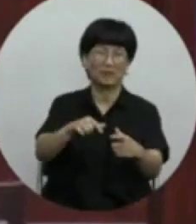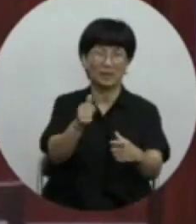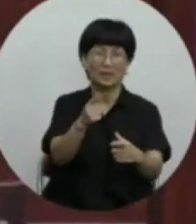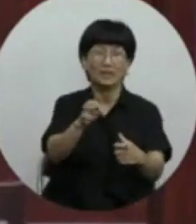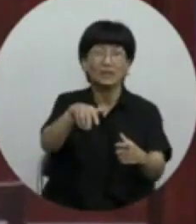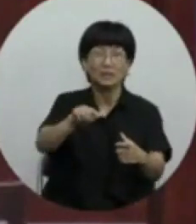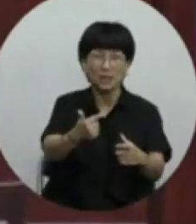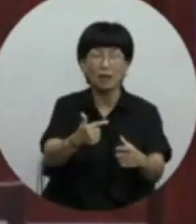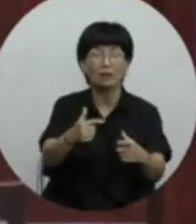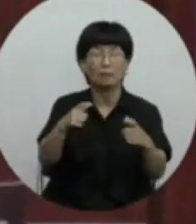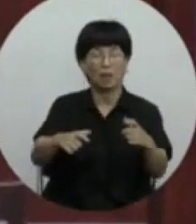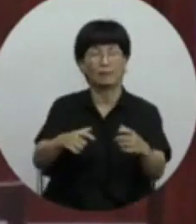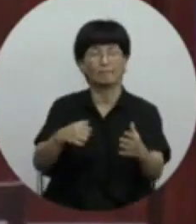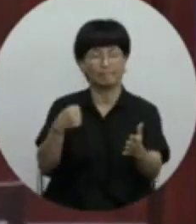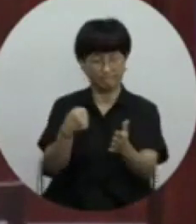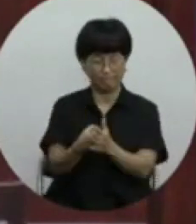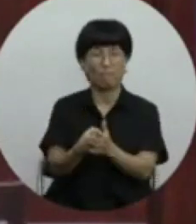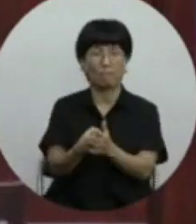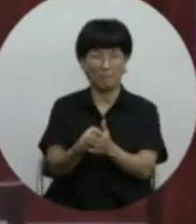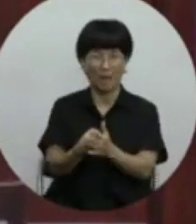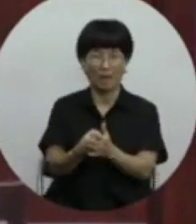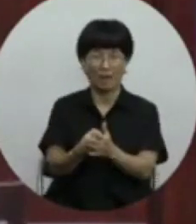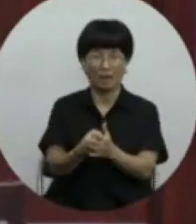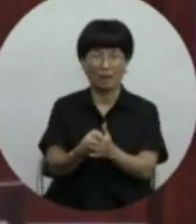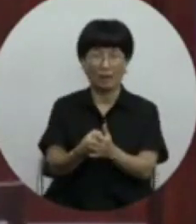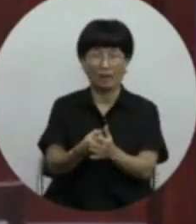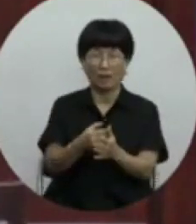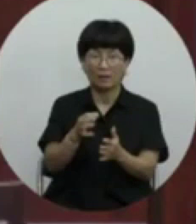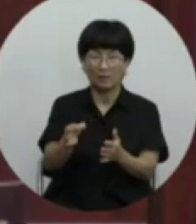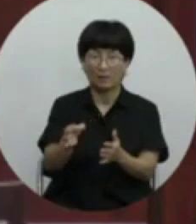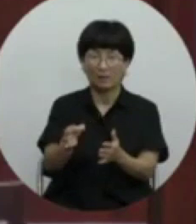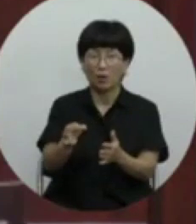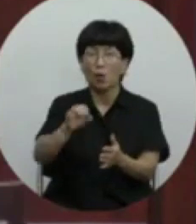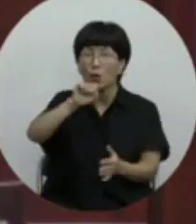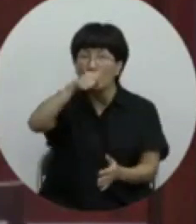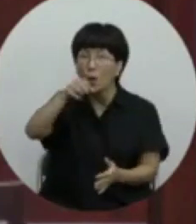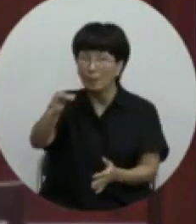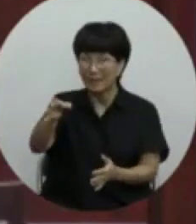최종 확정하였으며 국도비를 적극 확보하여